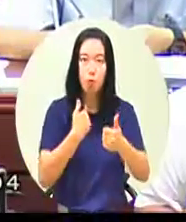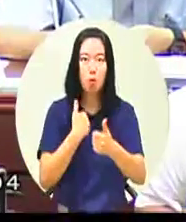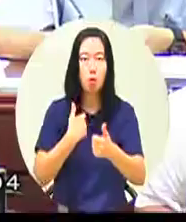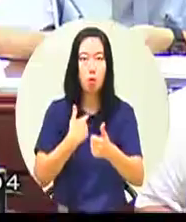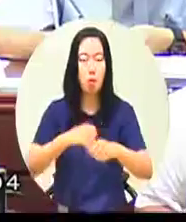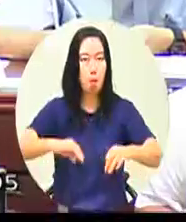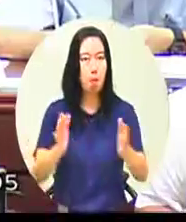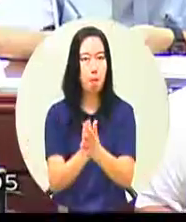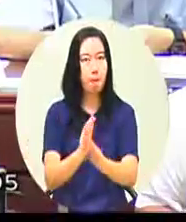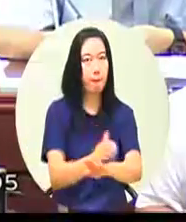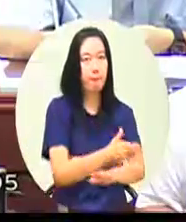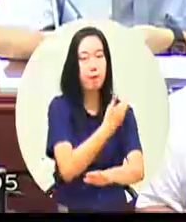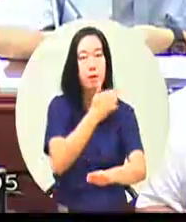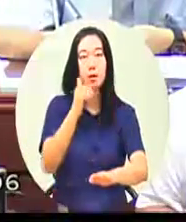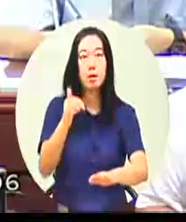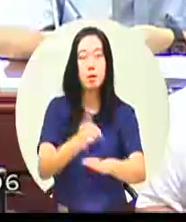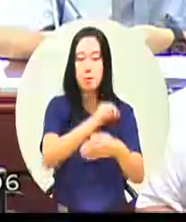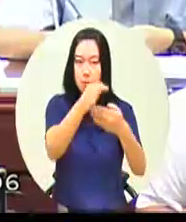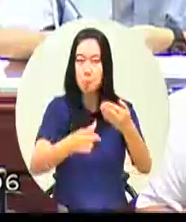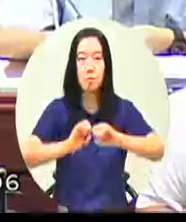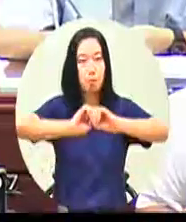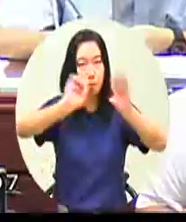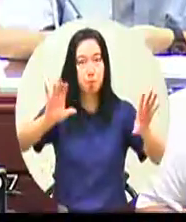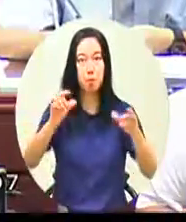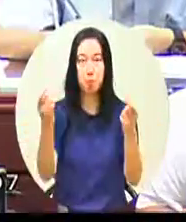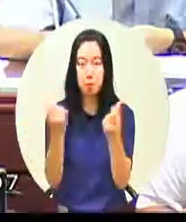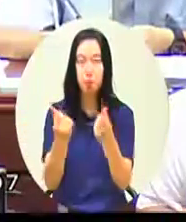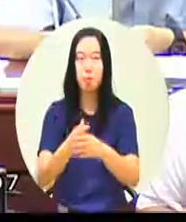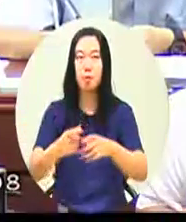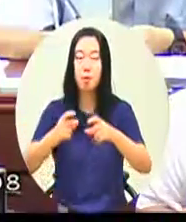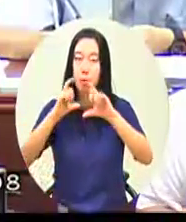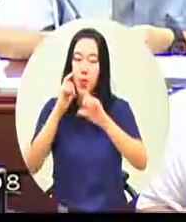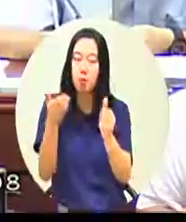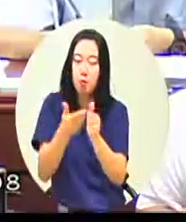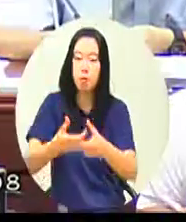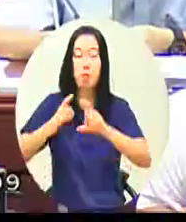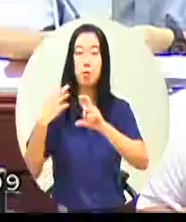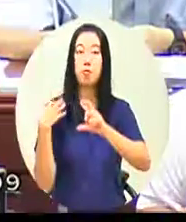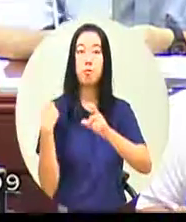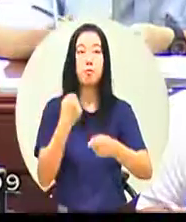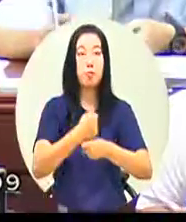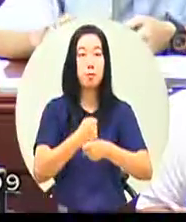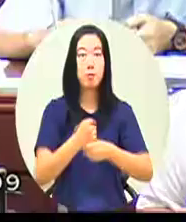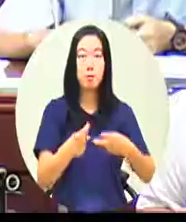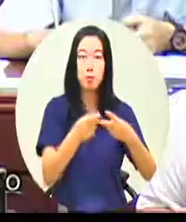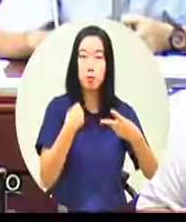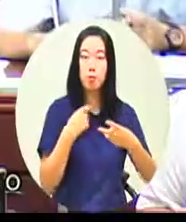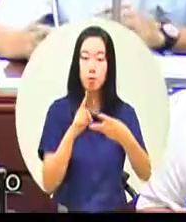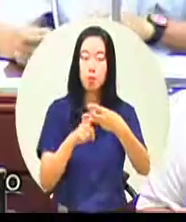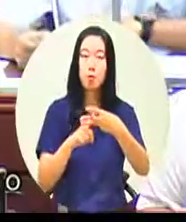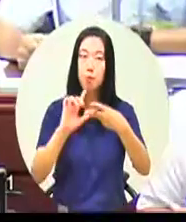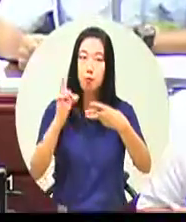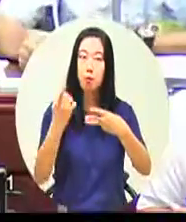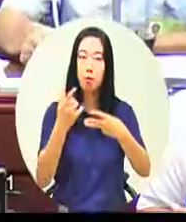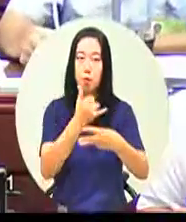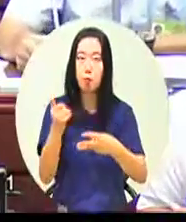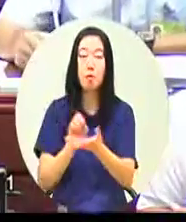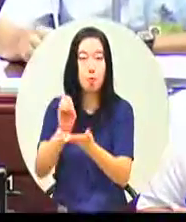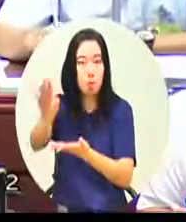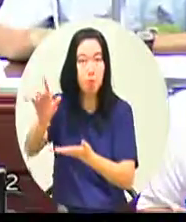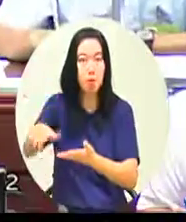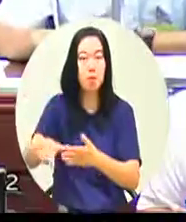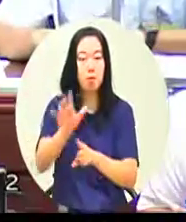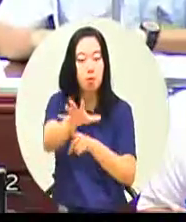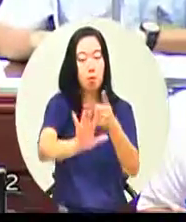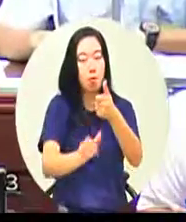了整个一个机制，包括整个复原复耕的工作。那么第二个呢，我跟王议员报告，目前农委会一直